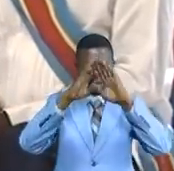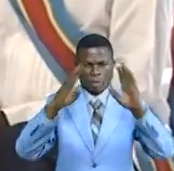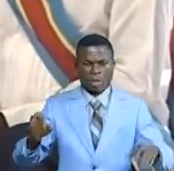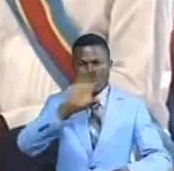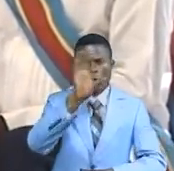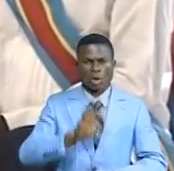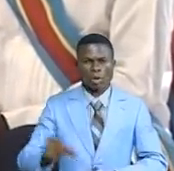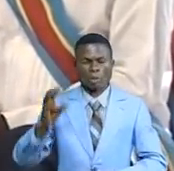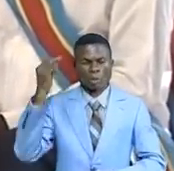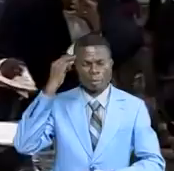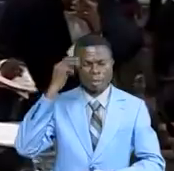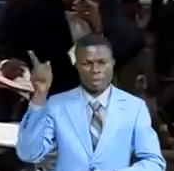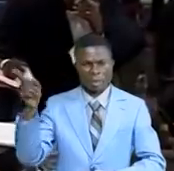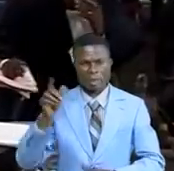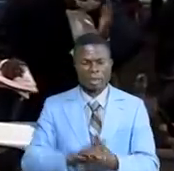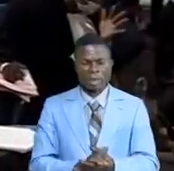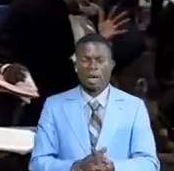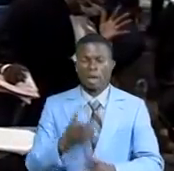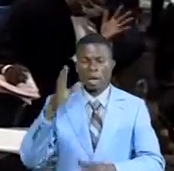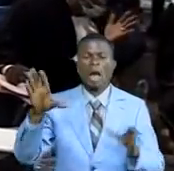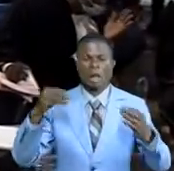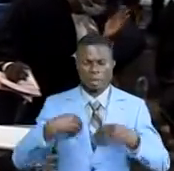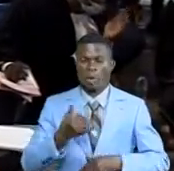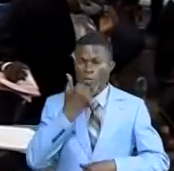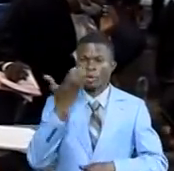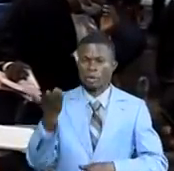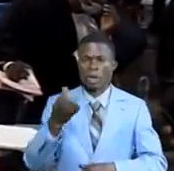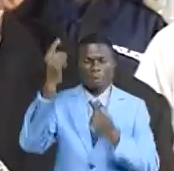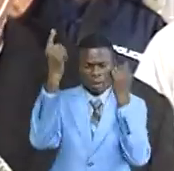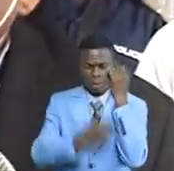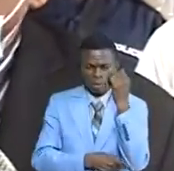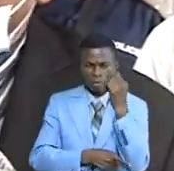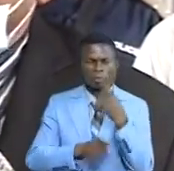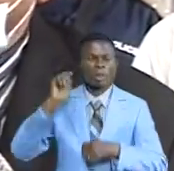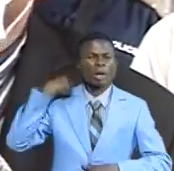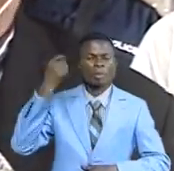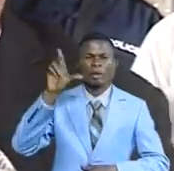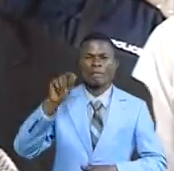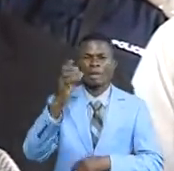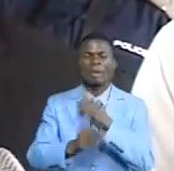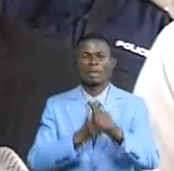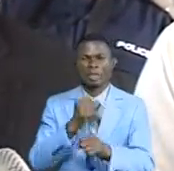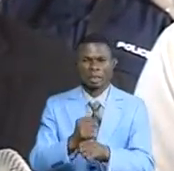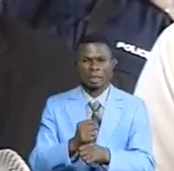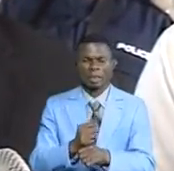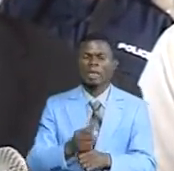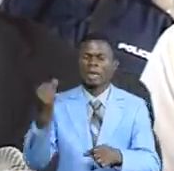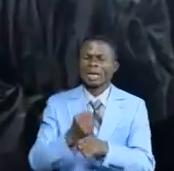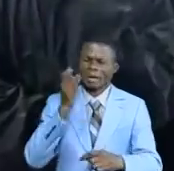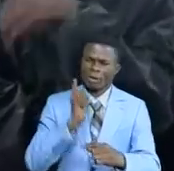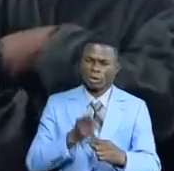communale de Massina. Reconnu coupable, il a été donc condamné à une peine de 20 ans de prison et de servitude